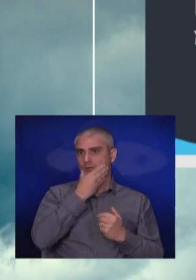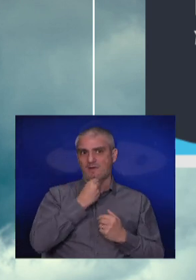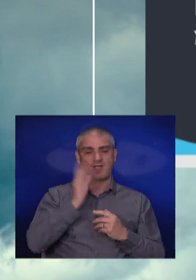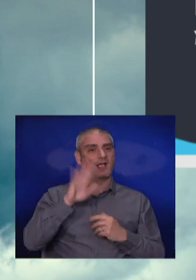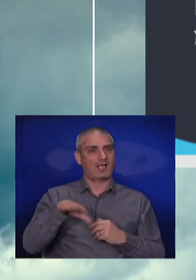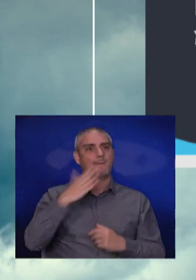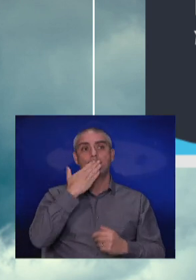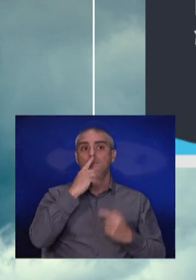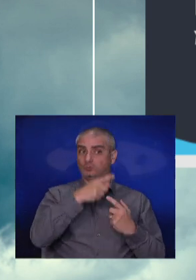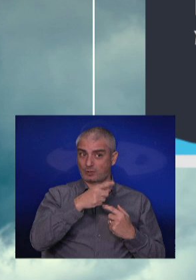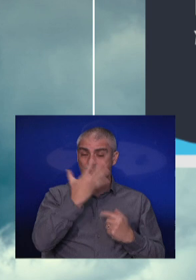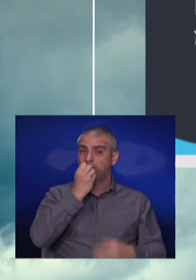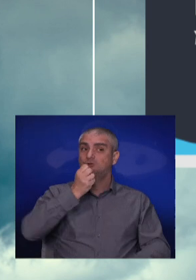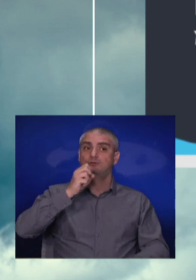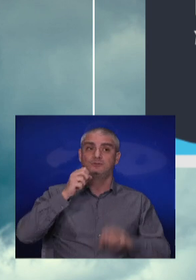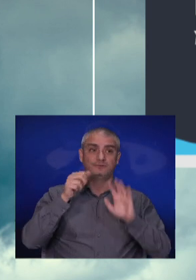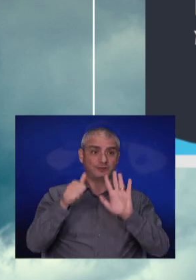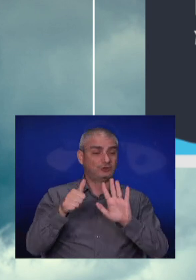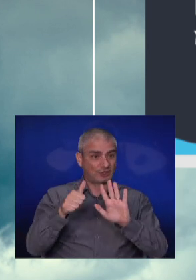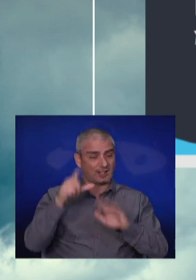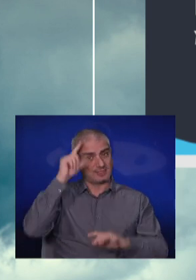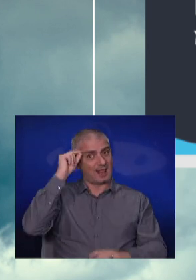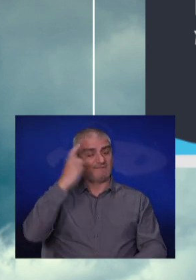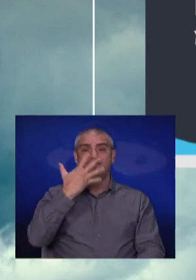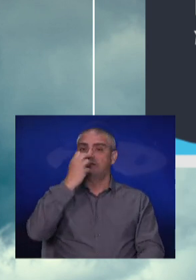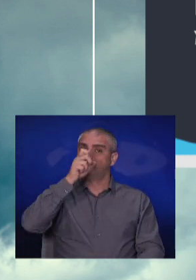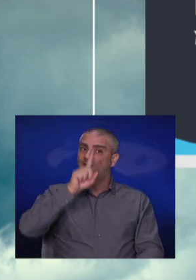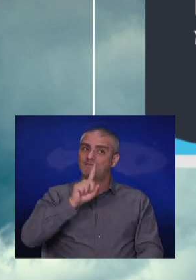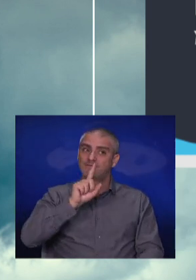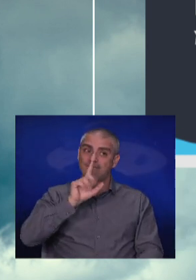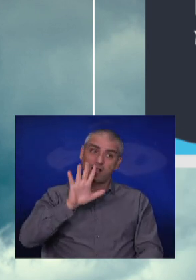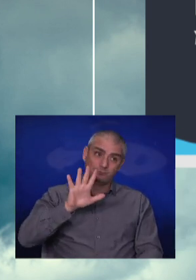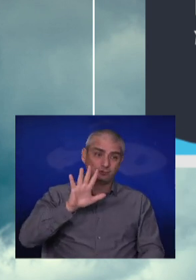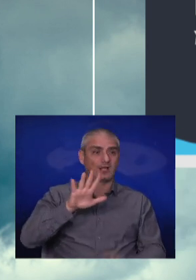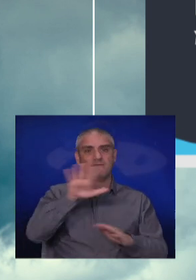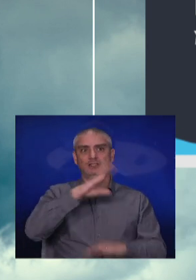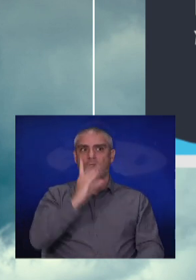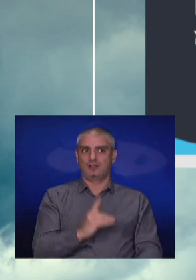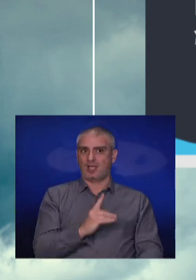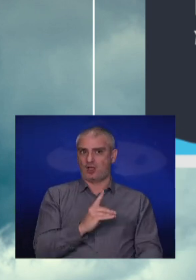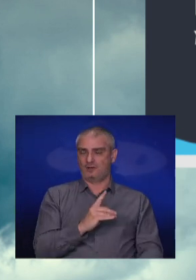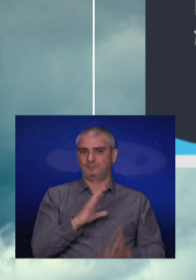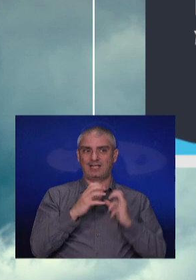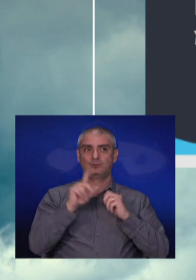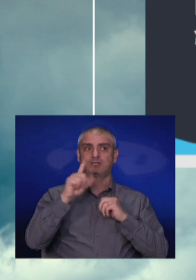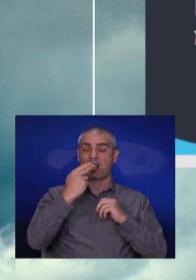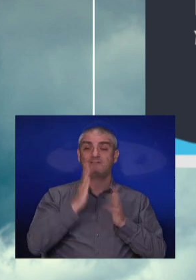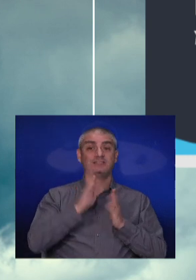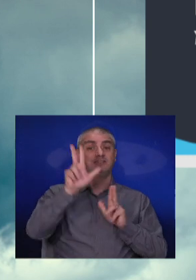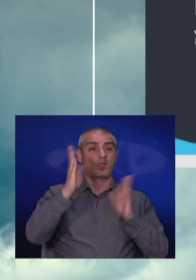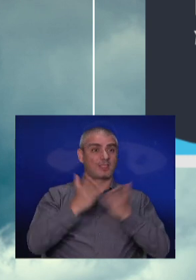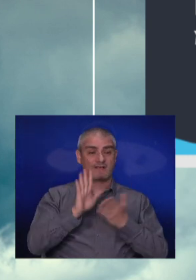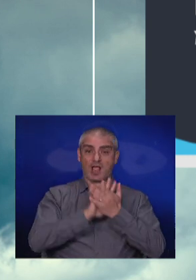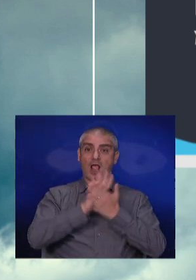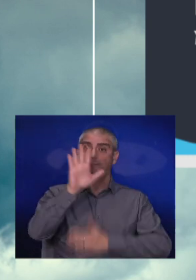גם בירושלים עם 56 מילימטרים, בתל אביב 55, ובאזור הדרום, בקיבוץ להב, צפון הנגב,